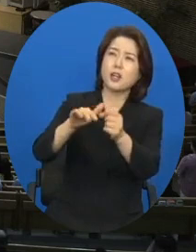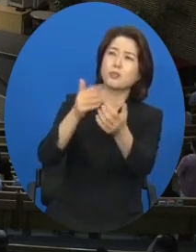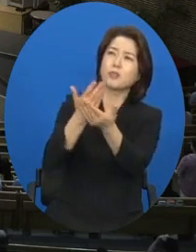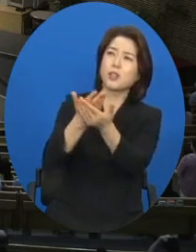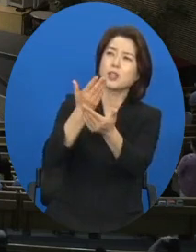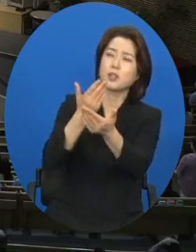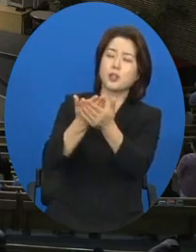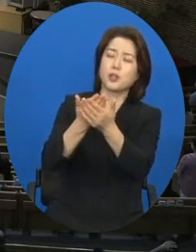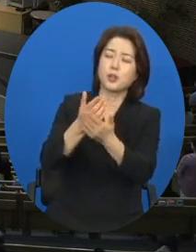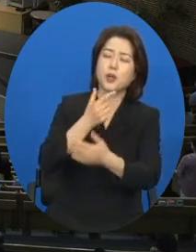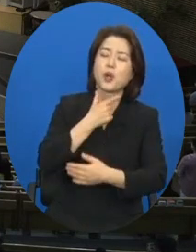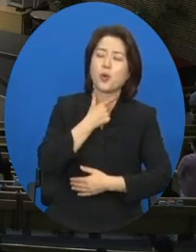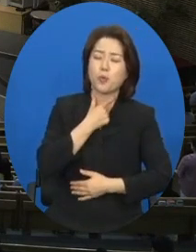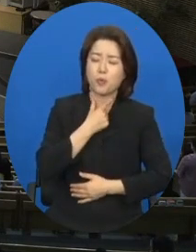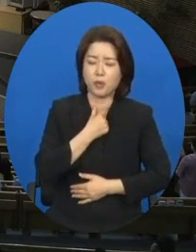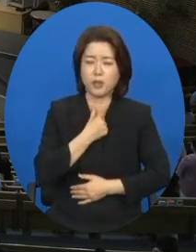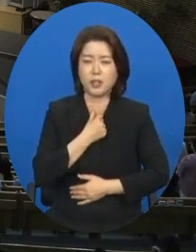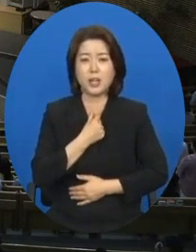사랑받기